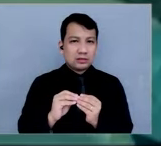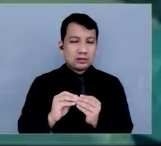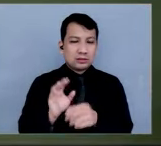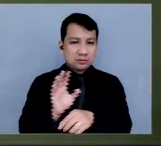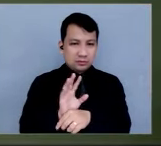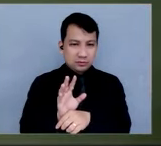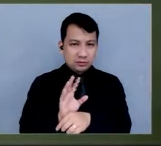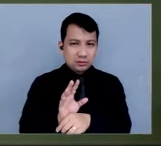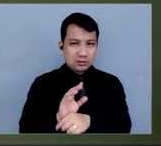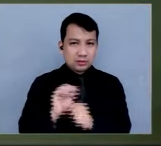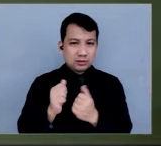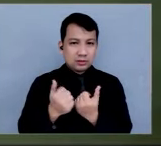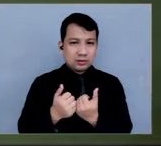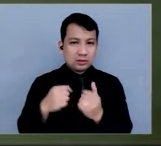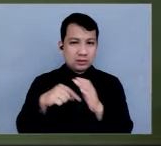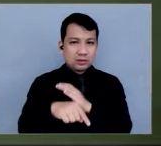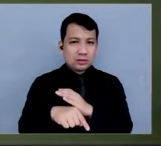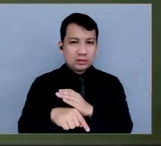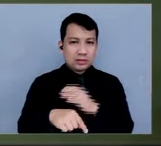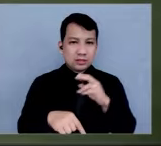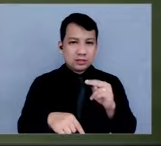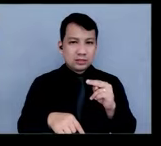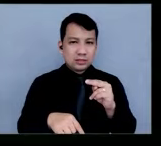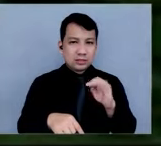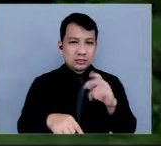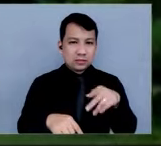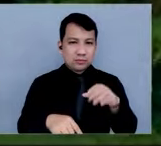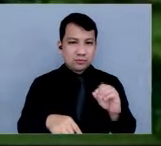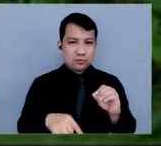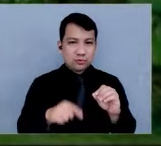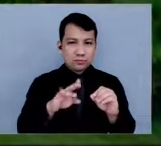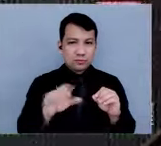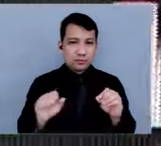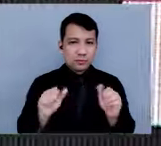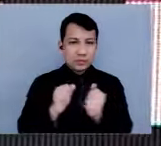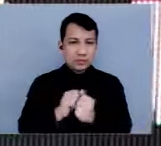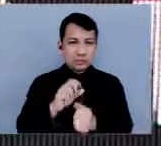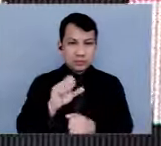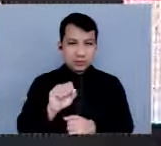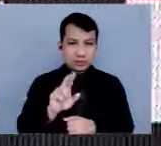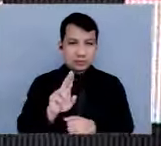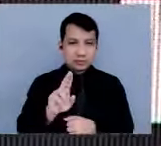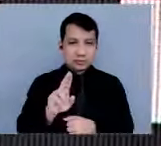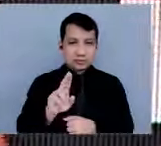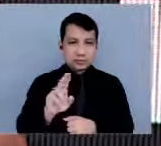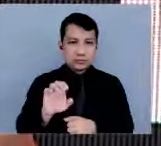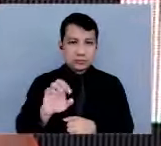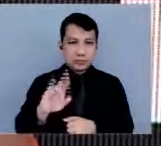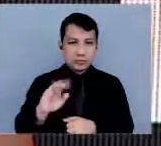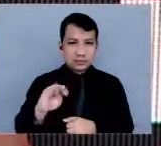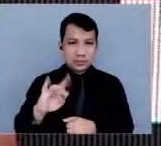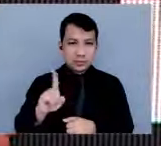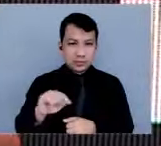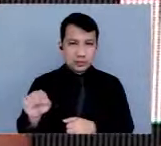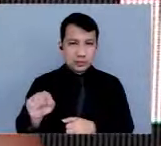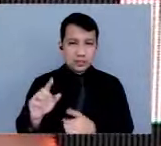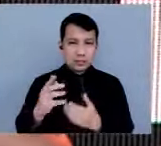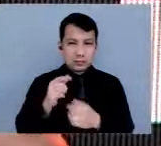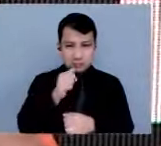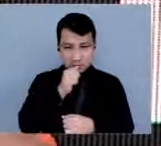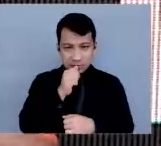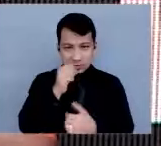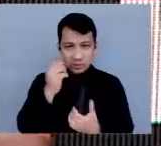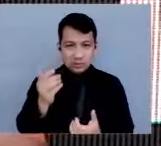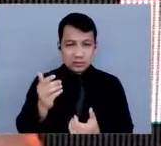to Slay a Nepo Baby, kasama si Sue Ramirez. Dito, natanong si Barbie kung anong sikreto ng kanyang